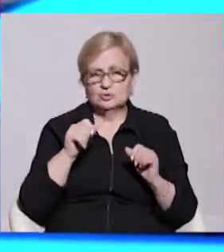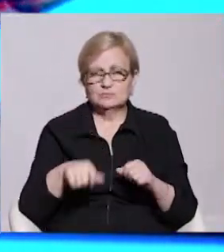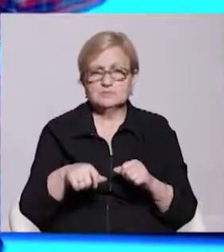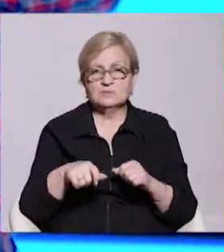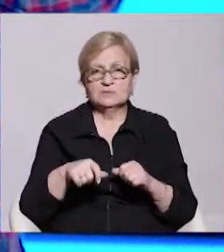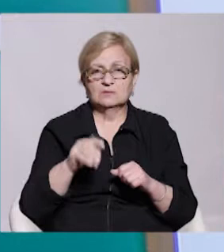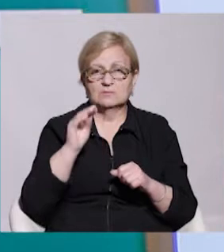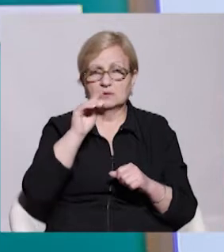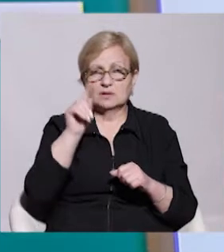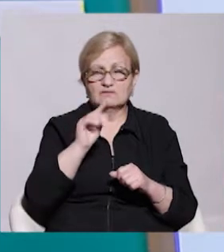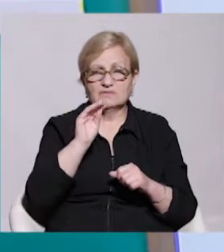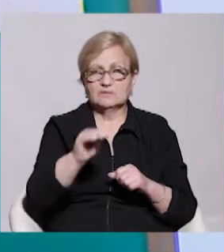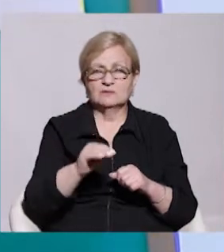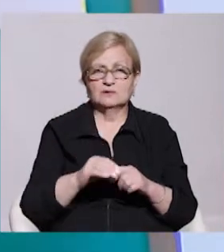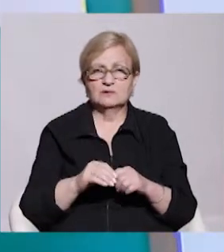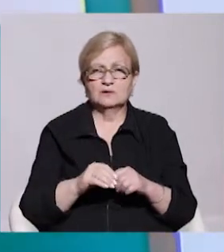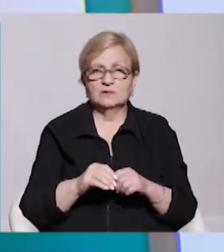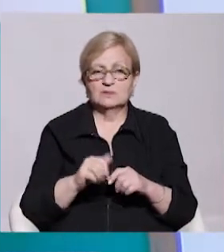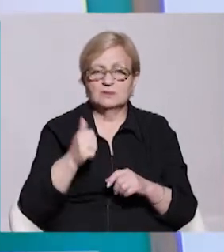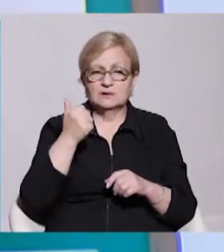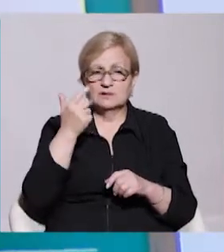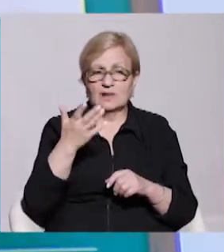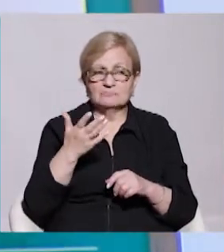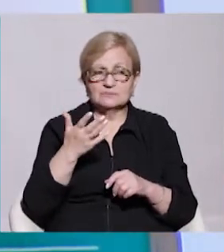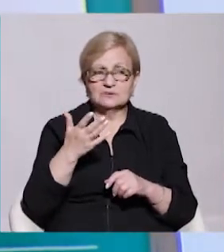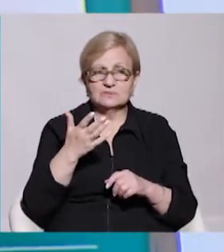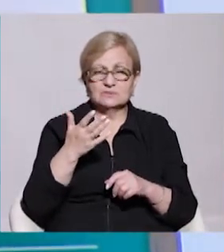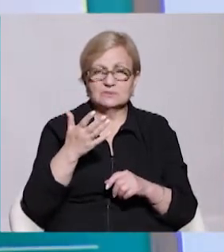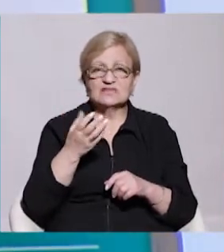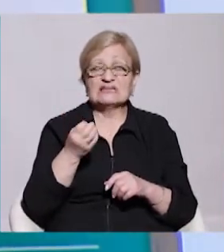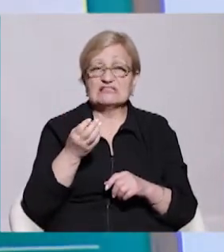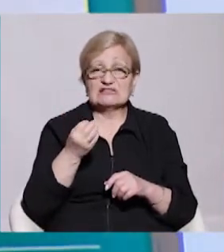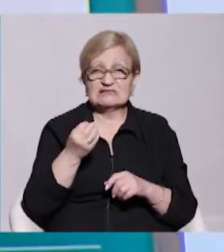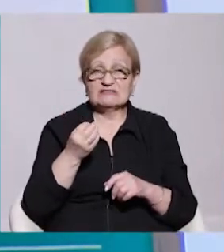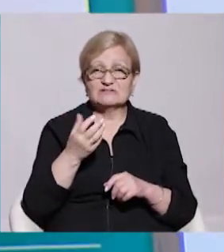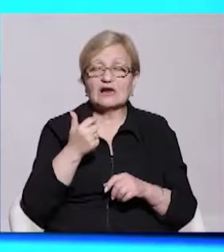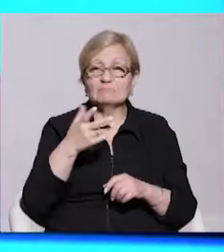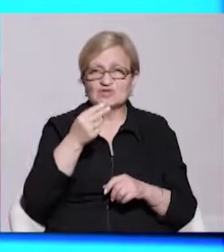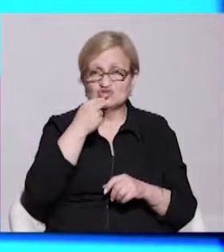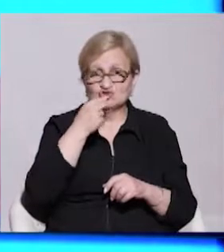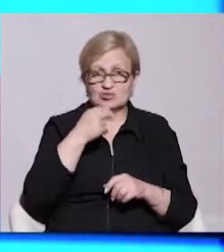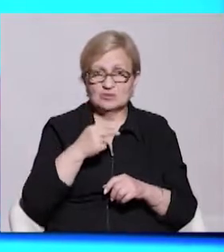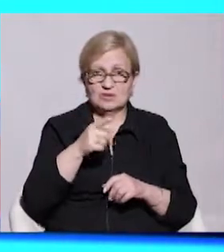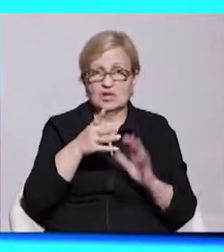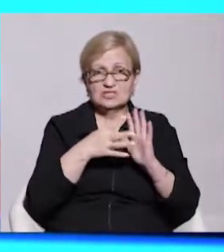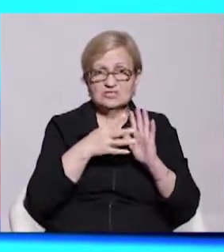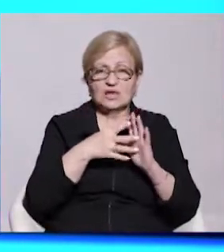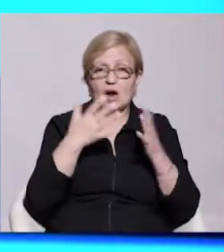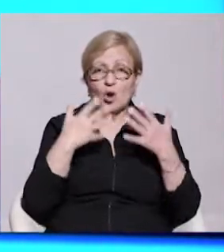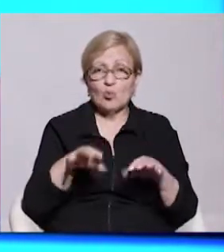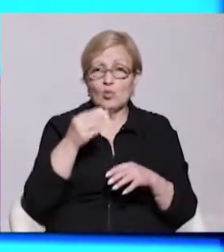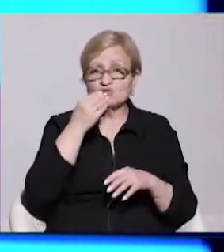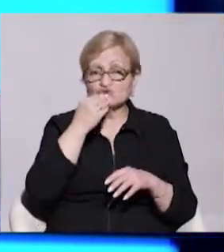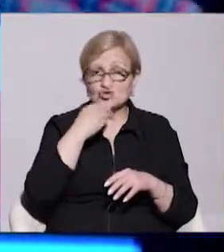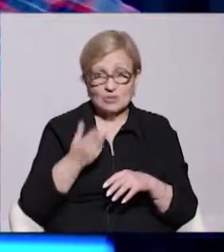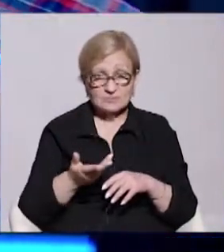ასეთი კითხვაც დავსვათ, რომ რამდენ კილოგრამ შეჭამს დედა პანდა კიდევ დღის განმავლობაში? 9 უკვე შეჭამა